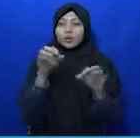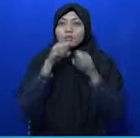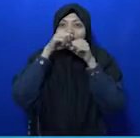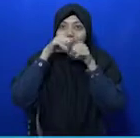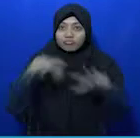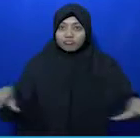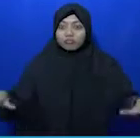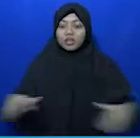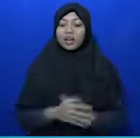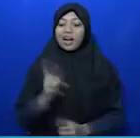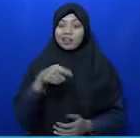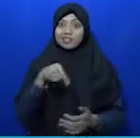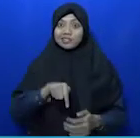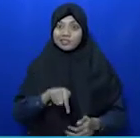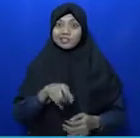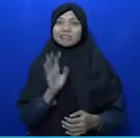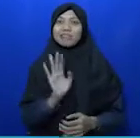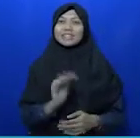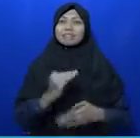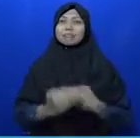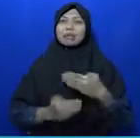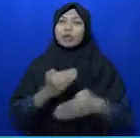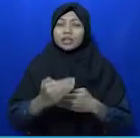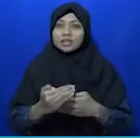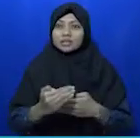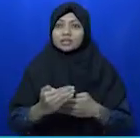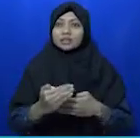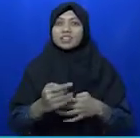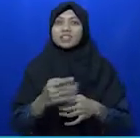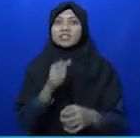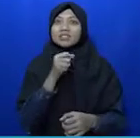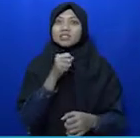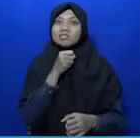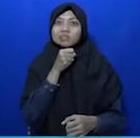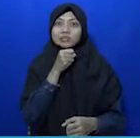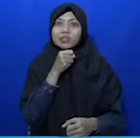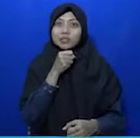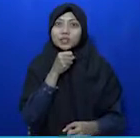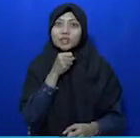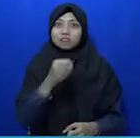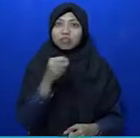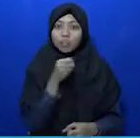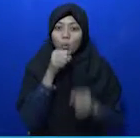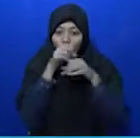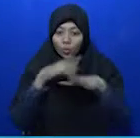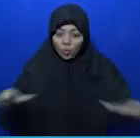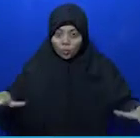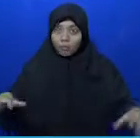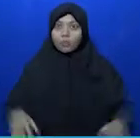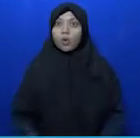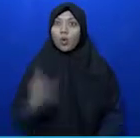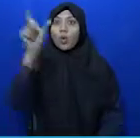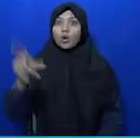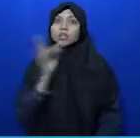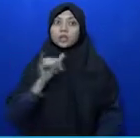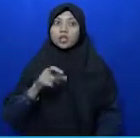ini kan agak baru di tengah jalan, sudah terekspos dan sudah dicari-cari kesalahan oposisi. Kalau oposisi memang kerjanya cari kesalahan, Anda